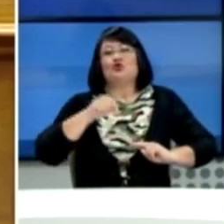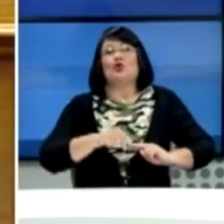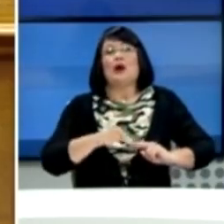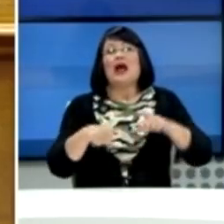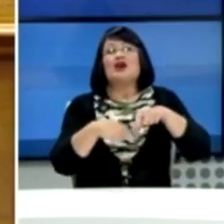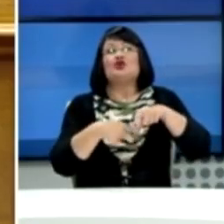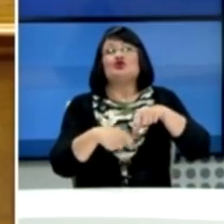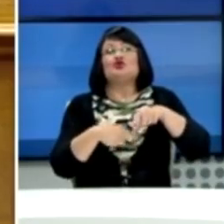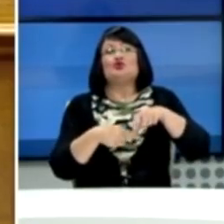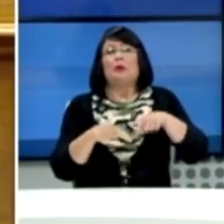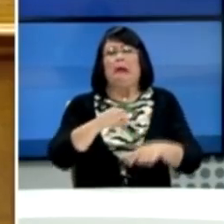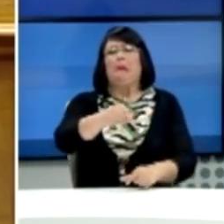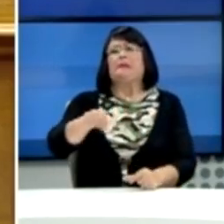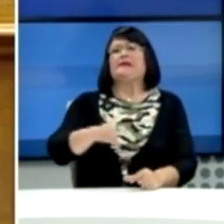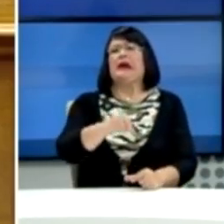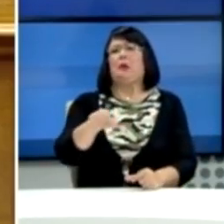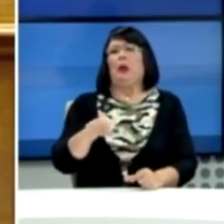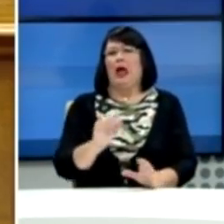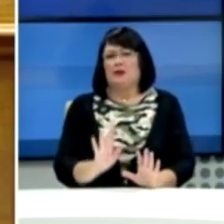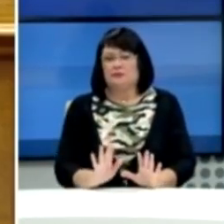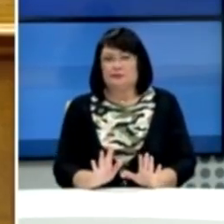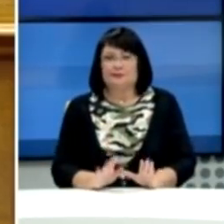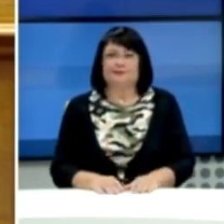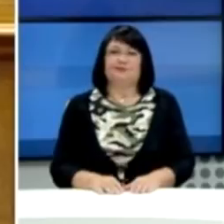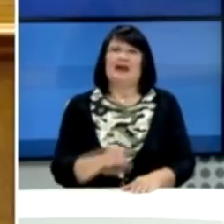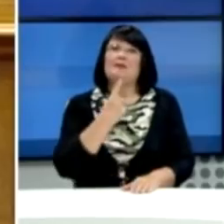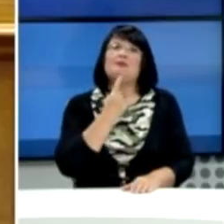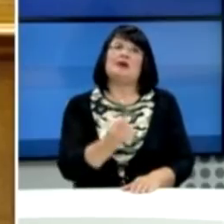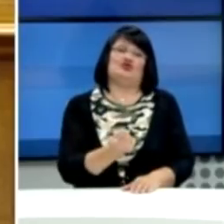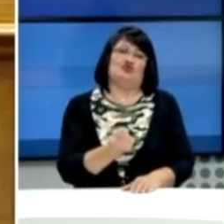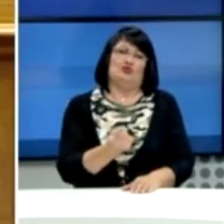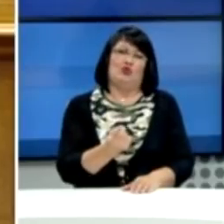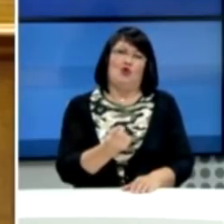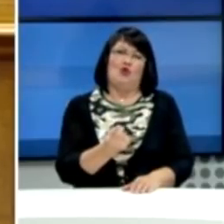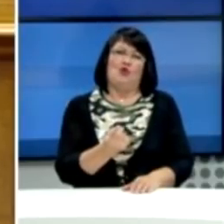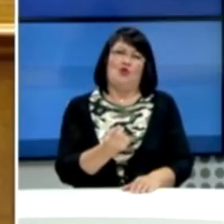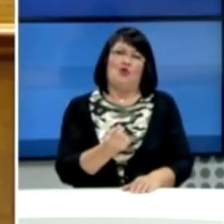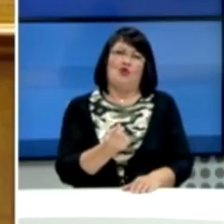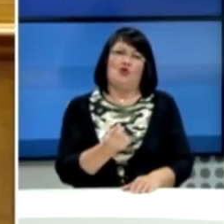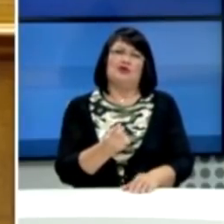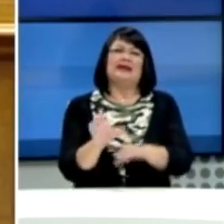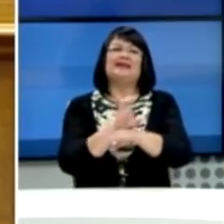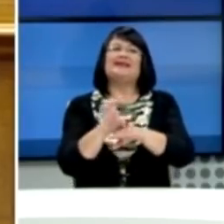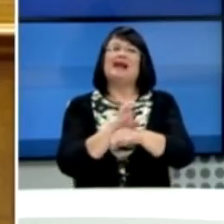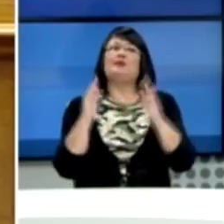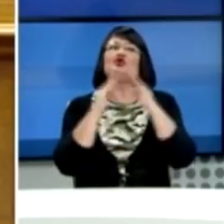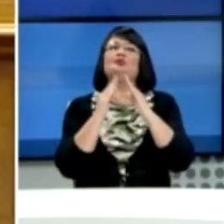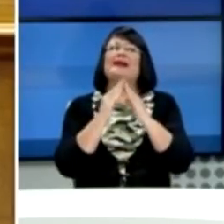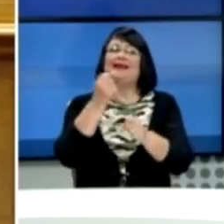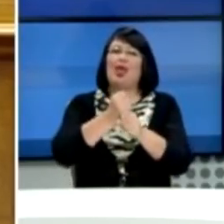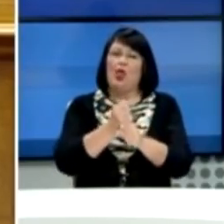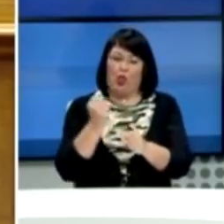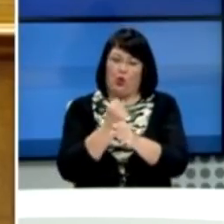Χριστουγέννων θα πάρουν ένα ψίχουλο. Για να μην πούμε και την επέκταση της τηλεργασίας η οποία